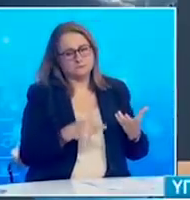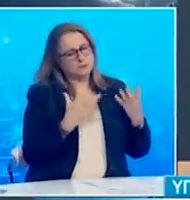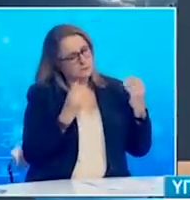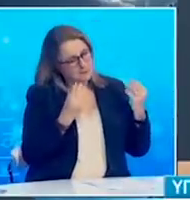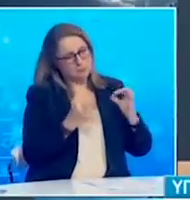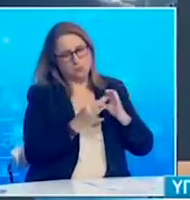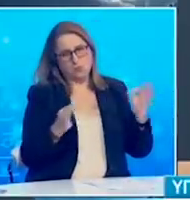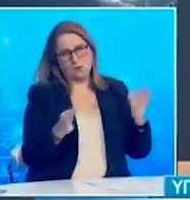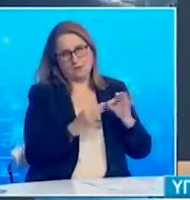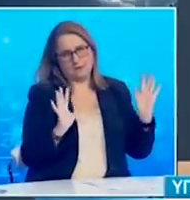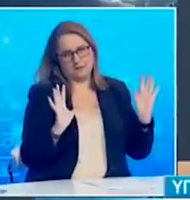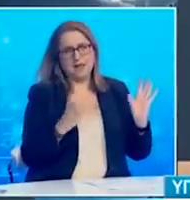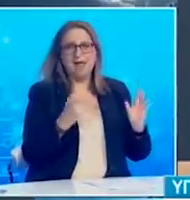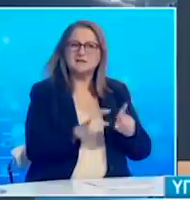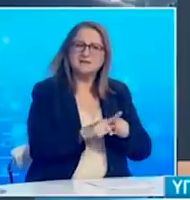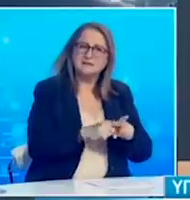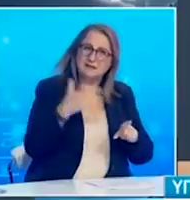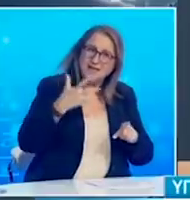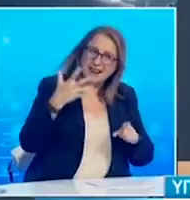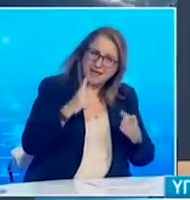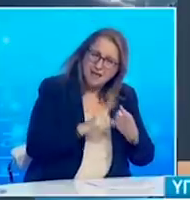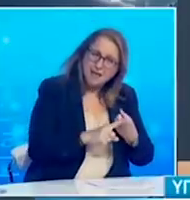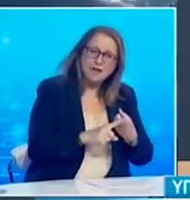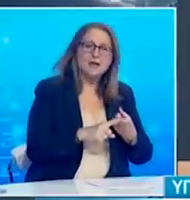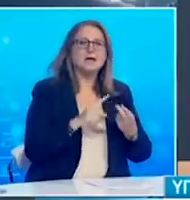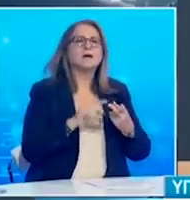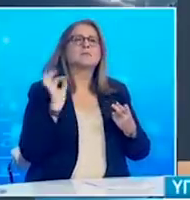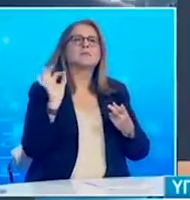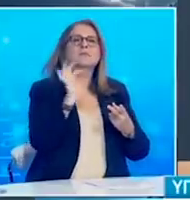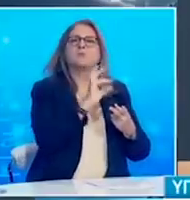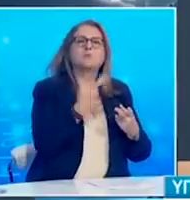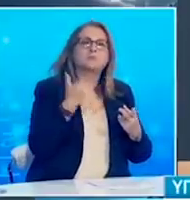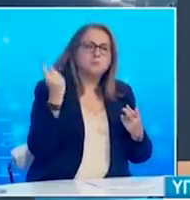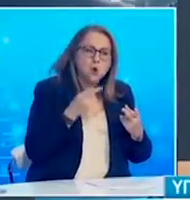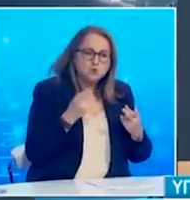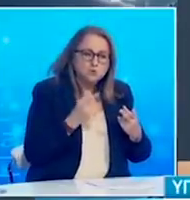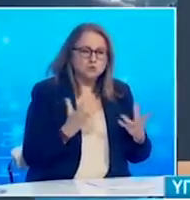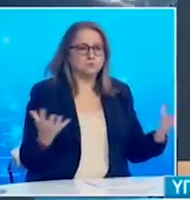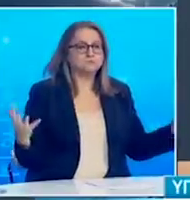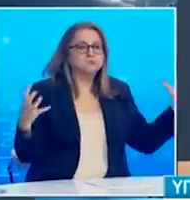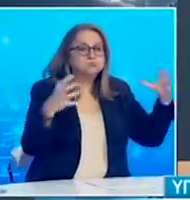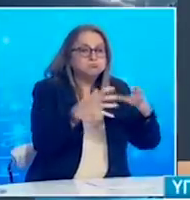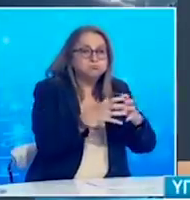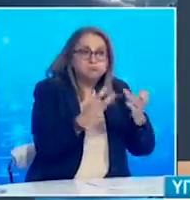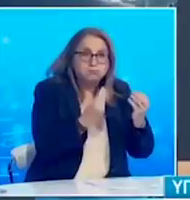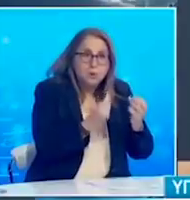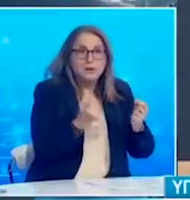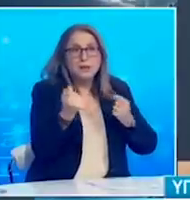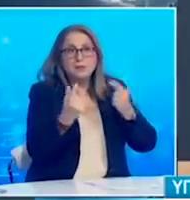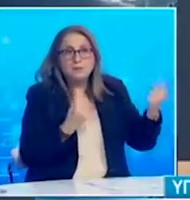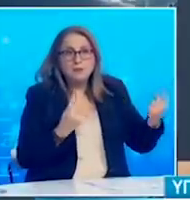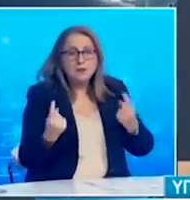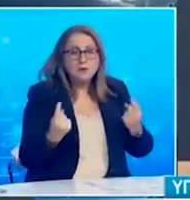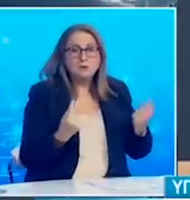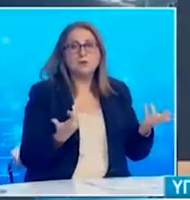αφορά και στις ηλικίες, άρα και στο βαθμό μετάδοσης, και στη συρροή, και το βασικότερο, είναι